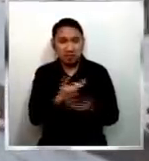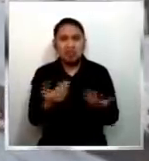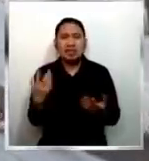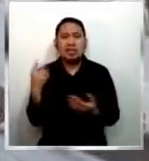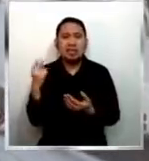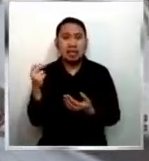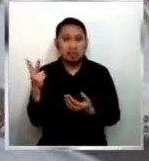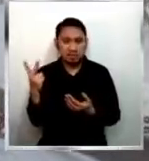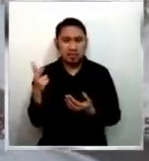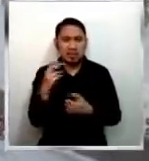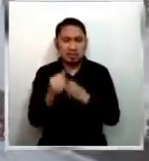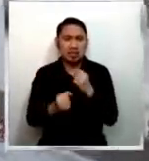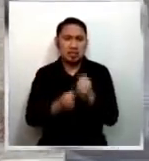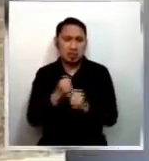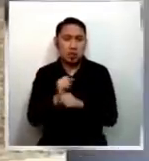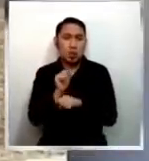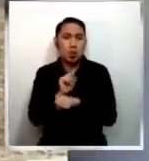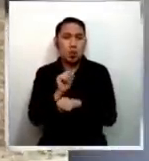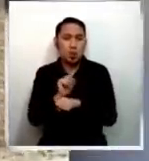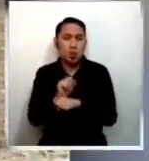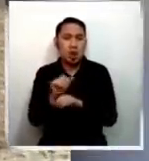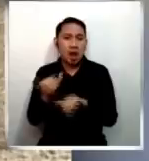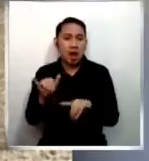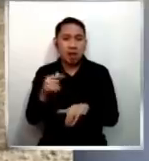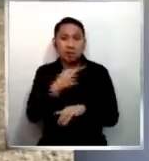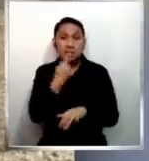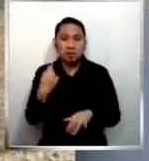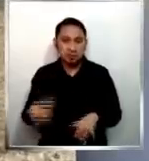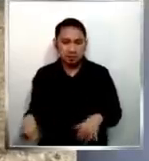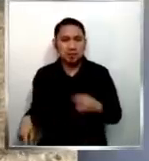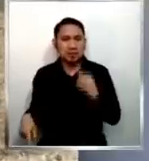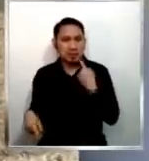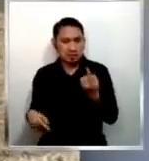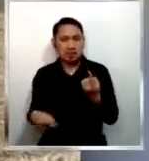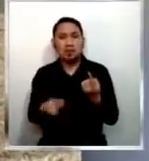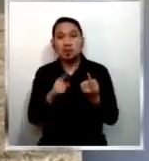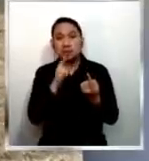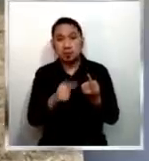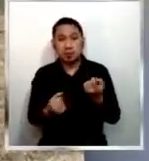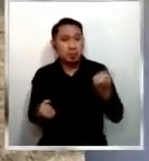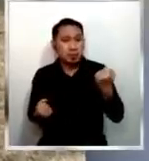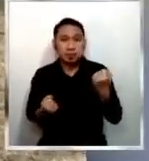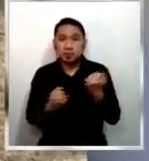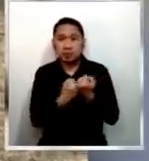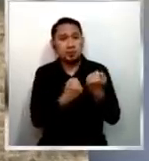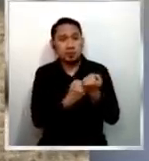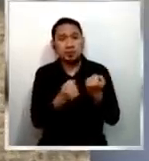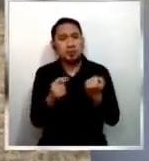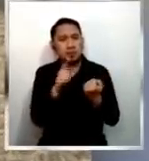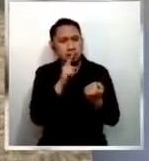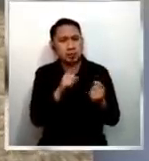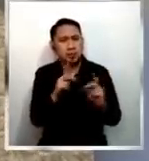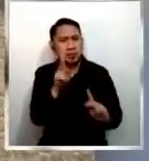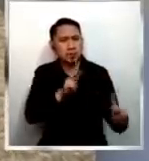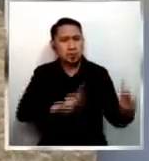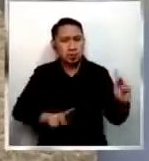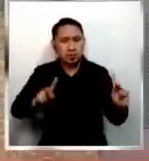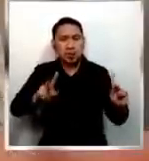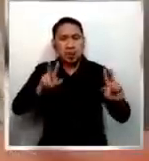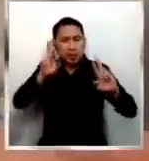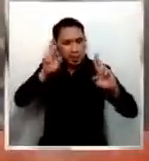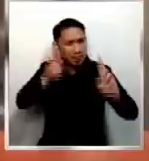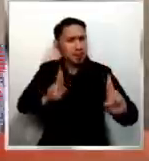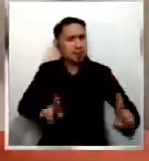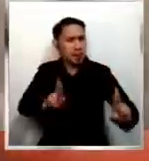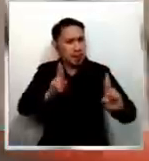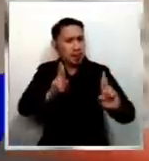Russia at sa tagal daw niya rito, masasabi niyang suportado nito ang mga mamamayan at malaki raw ang respeto sa mga Pilipino.